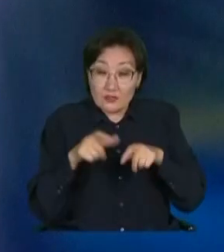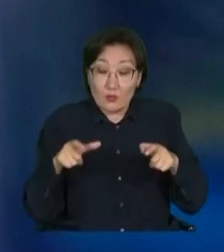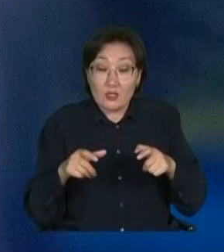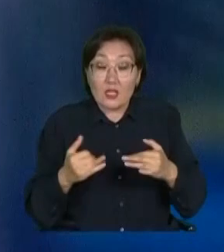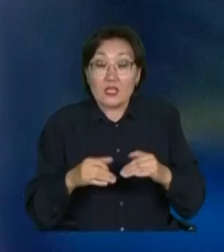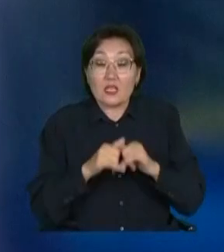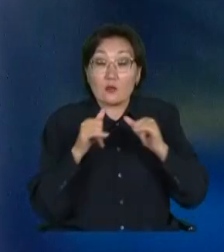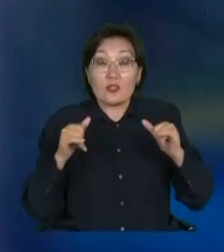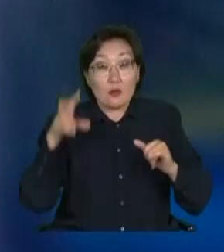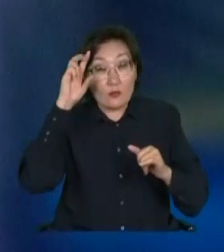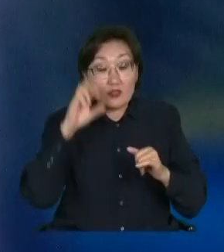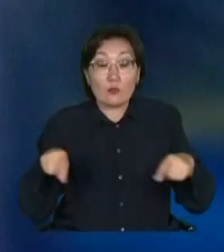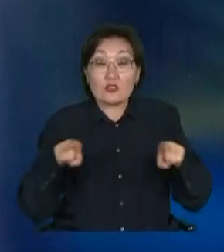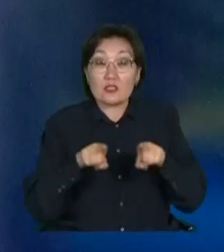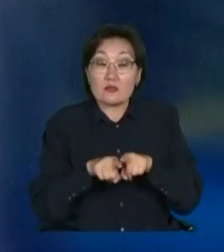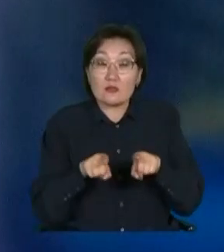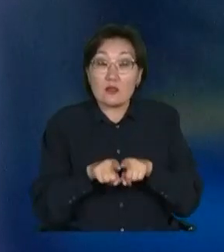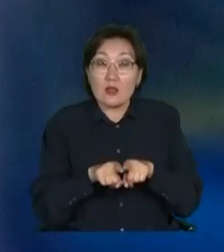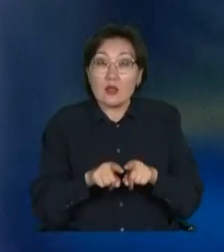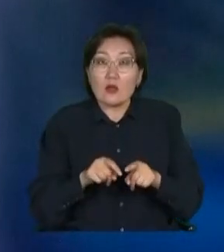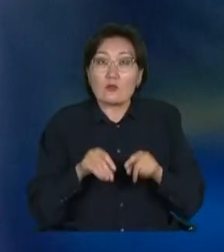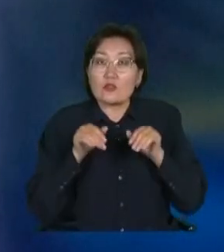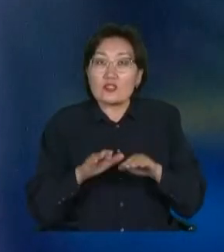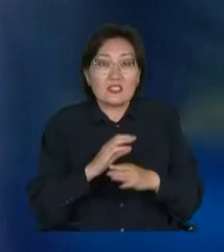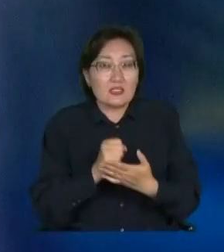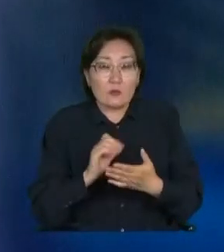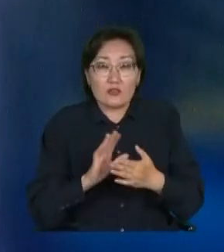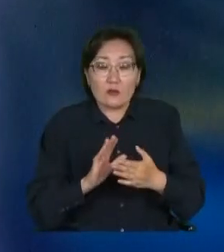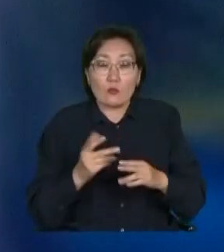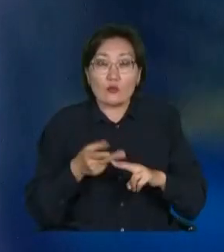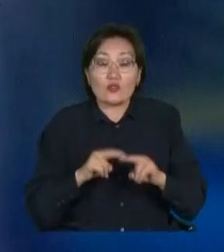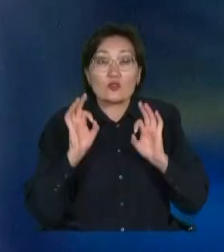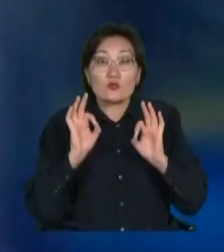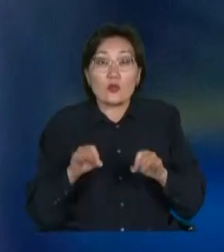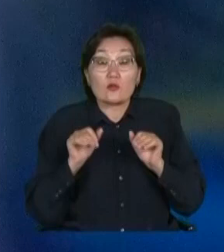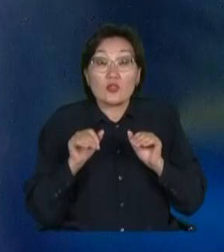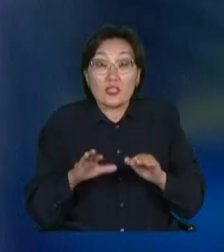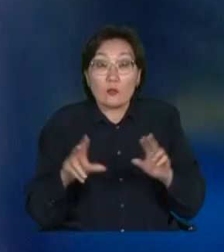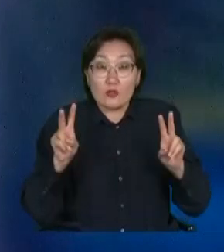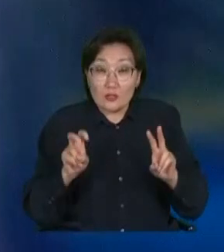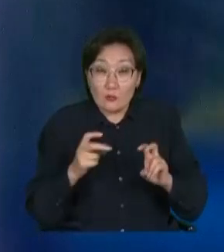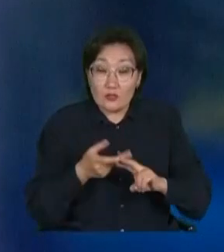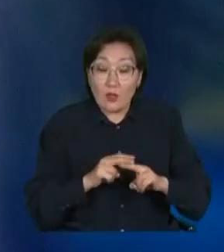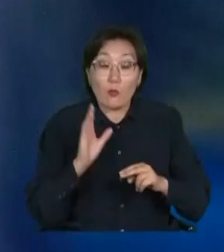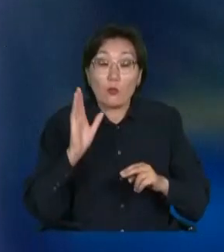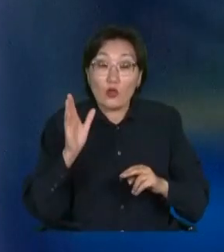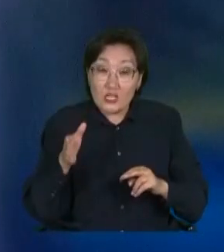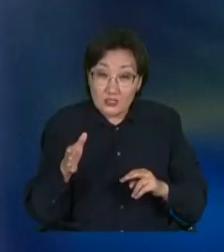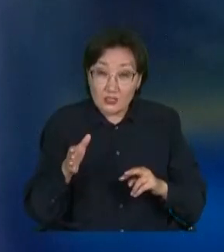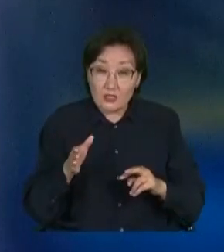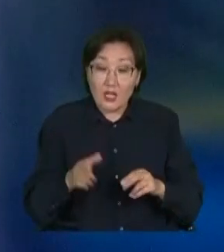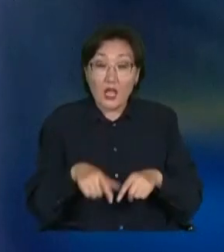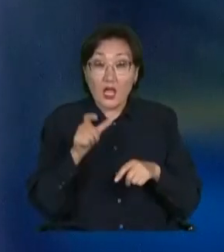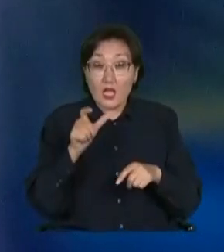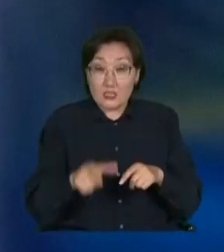отырмыз, дамыған мемлекеттерде бұндай қадамдарға бұл бара бермейді. Бұл саналы қадам деп атаймыз. Неге? Себебі бұның болашағы ол